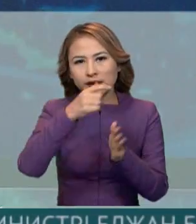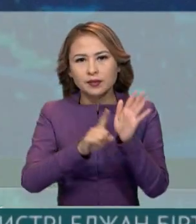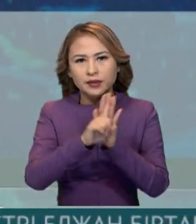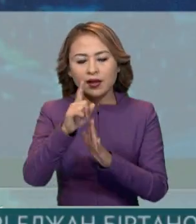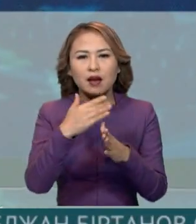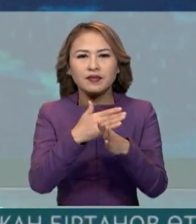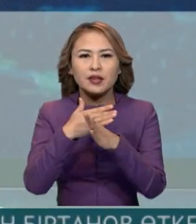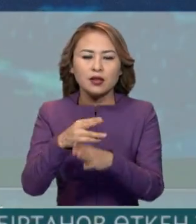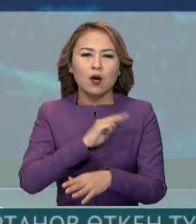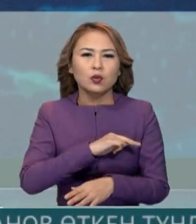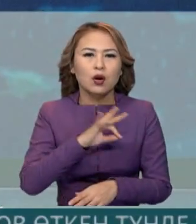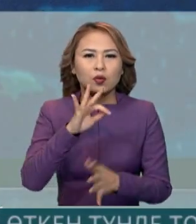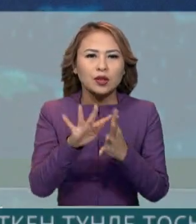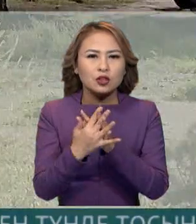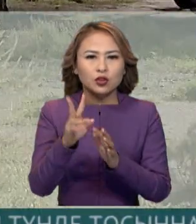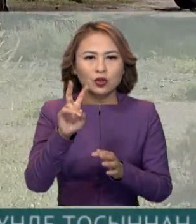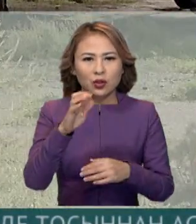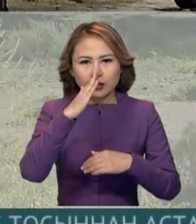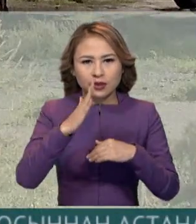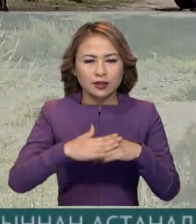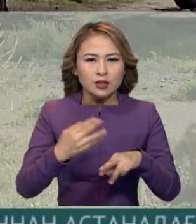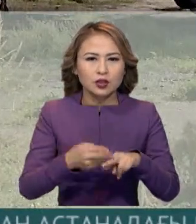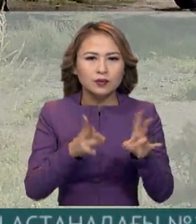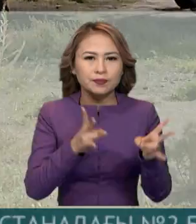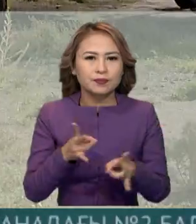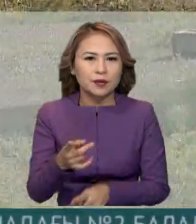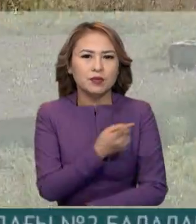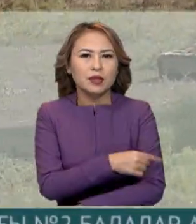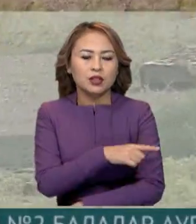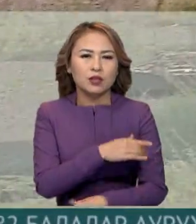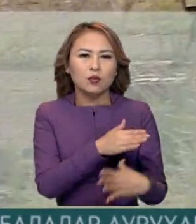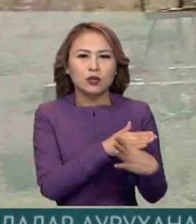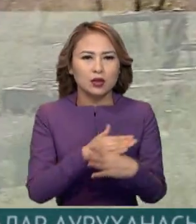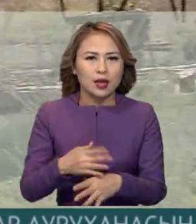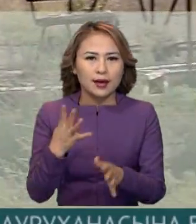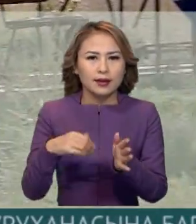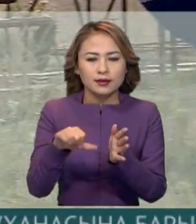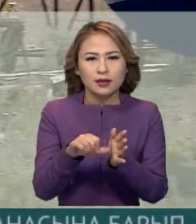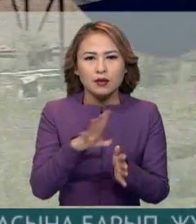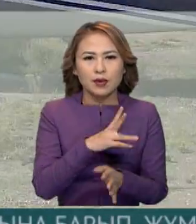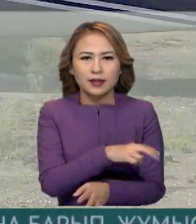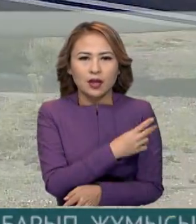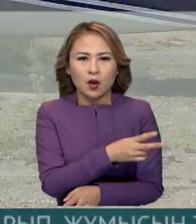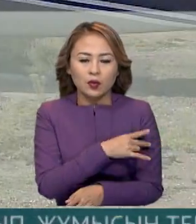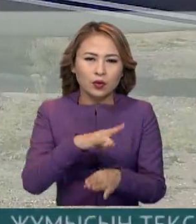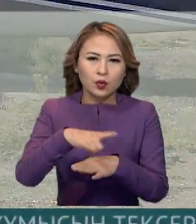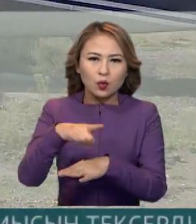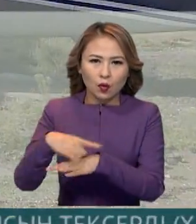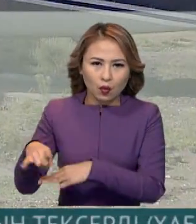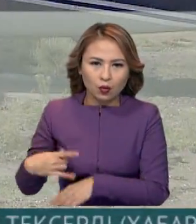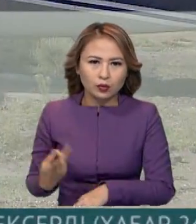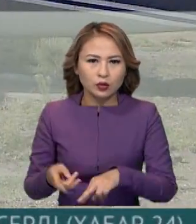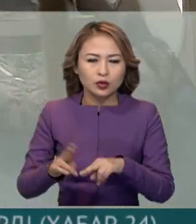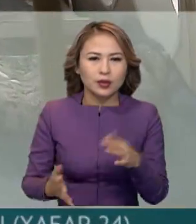санитарлық авиация қызметі аудан ауылдардағы 200-ден сырқатқа жедел медициналық жәрдем көрсетті. Оның 46-сына дәрігерлер